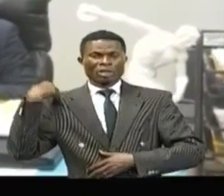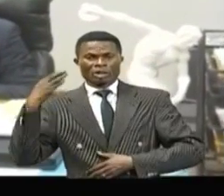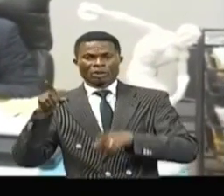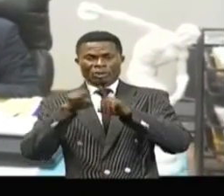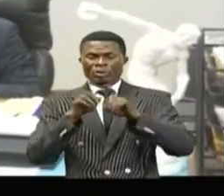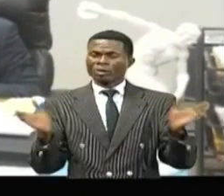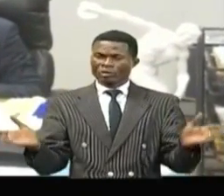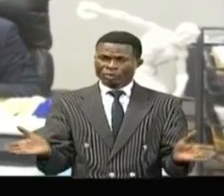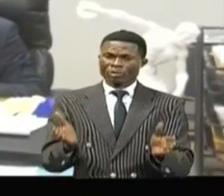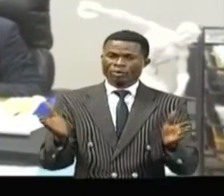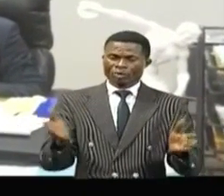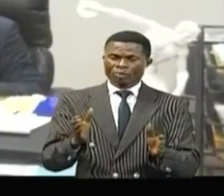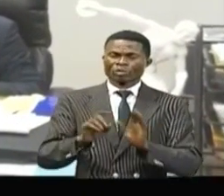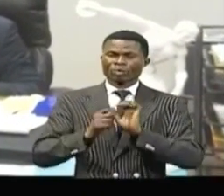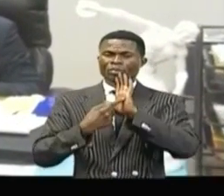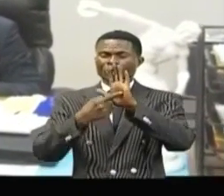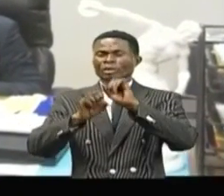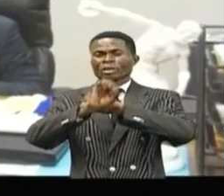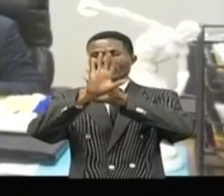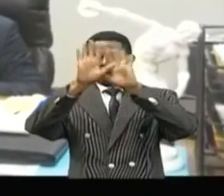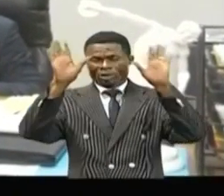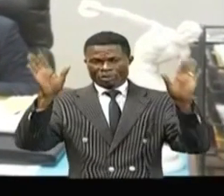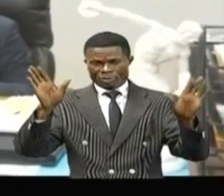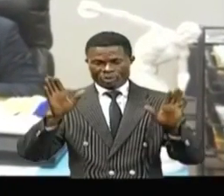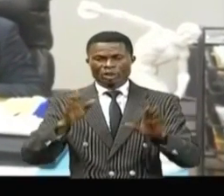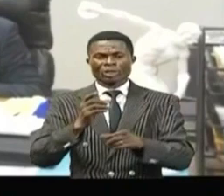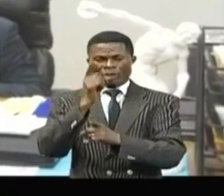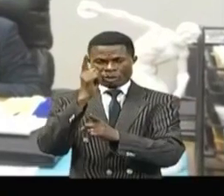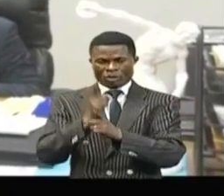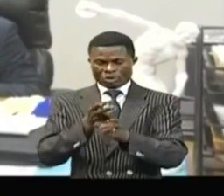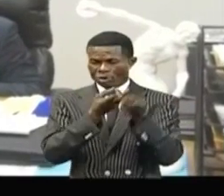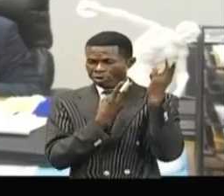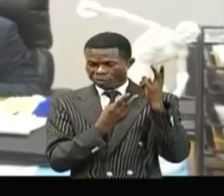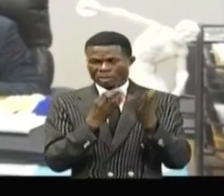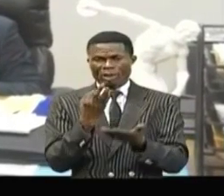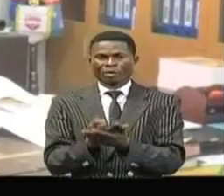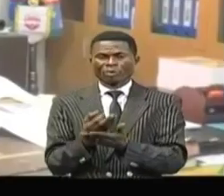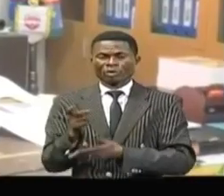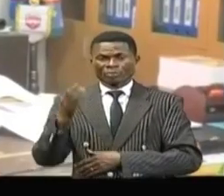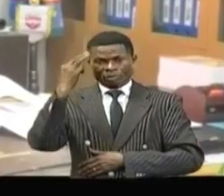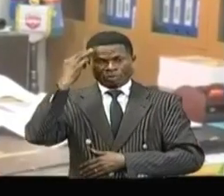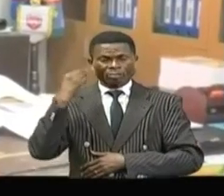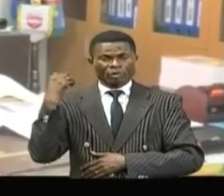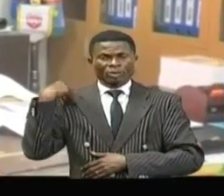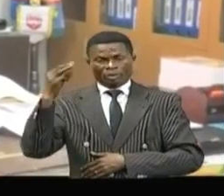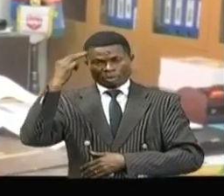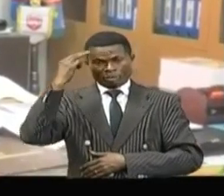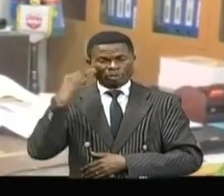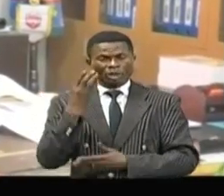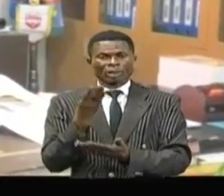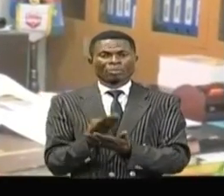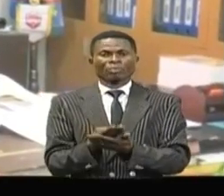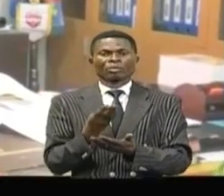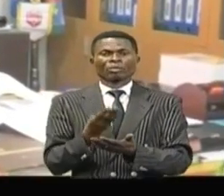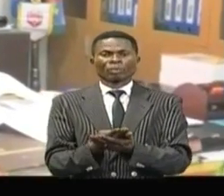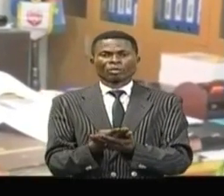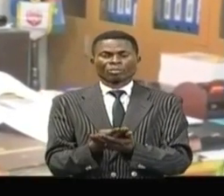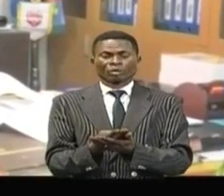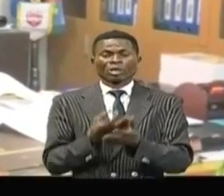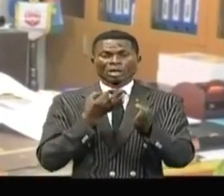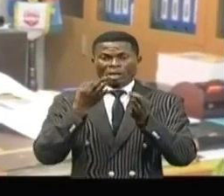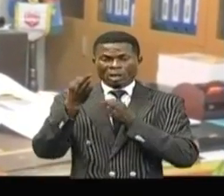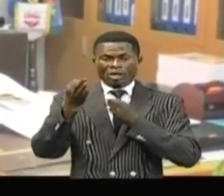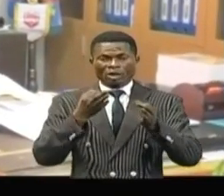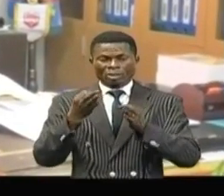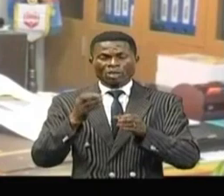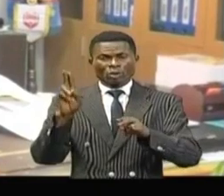de renforcer la transparence et la crédibilité budgétaire. Le ministre d'État, ministre du Budget, a précisé que la